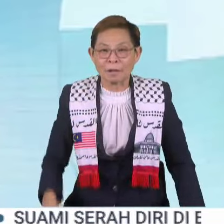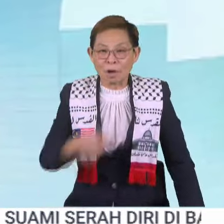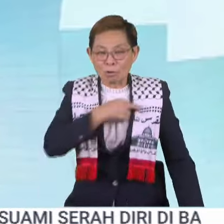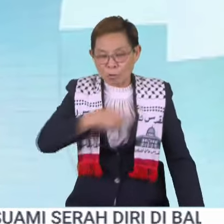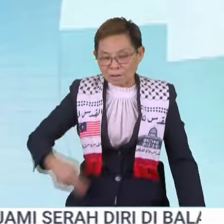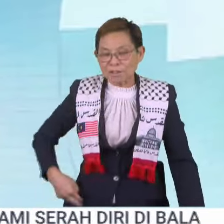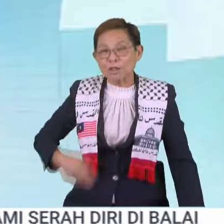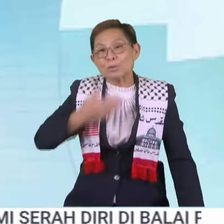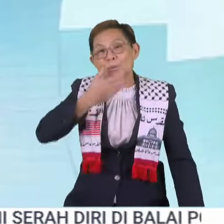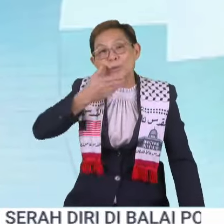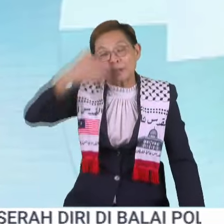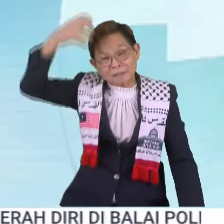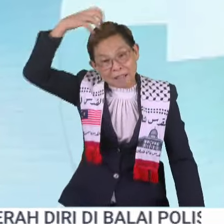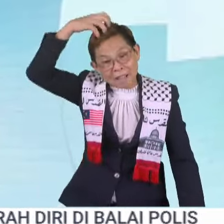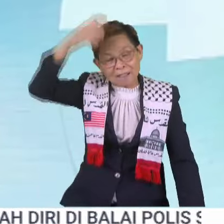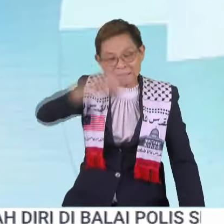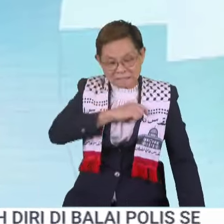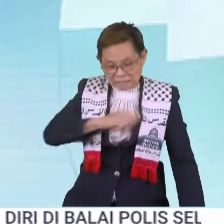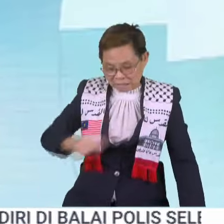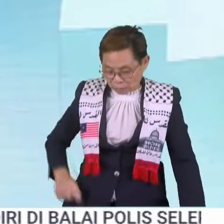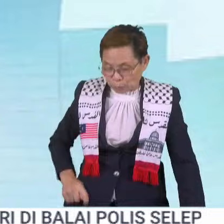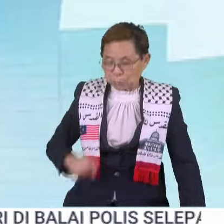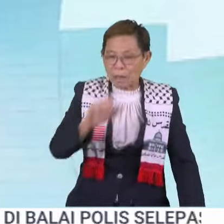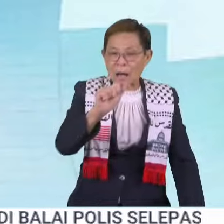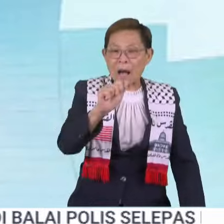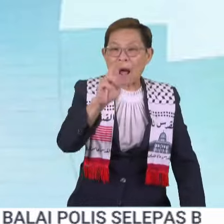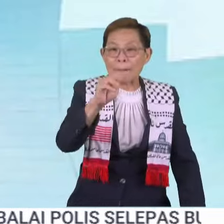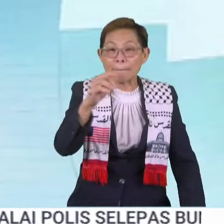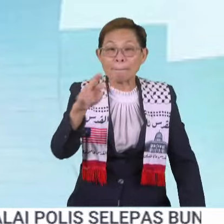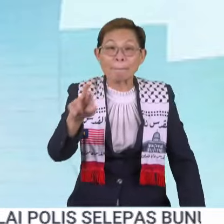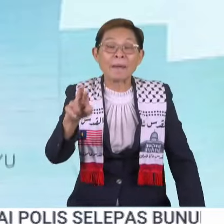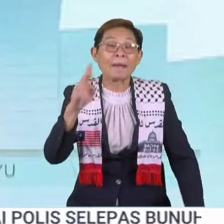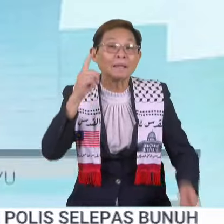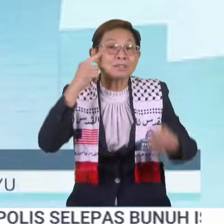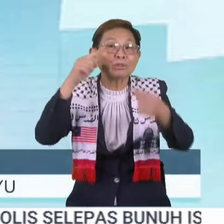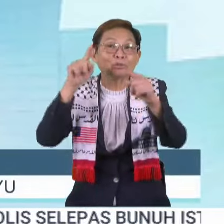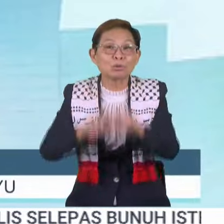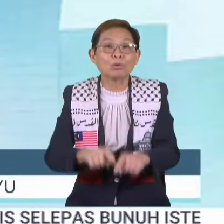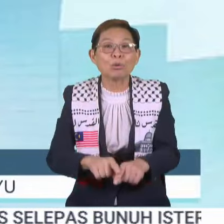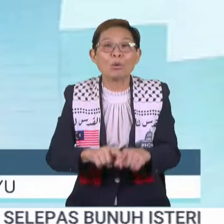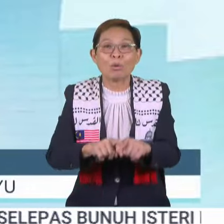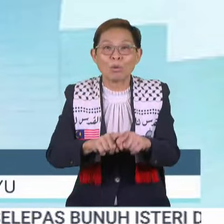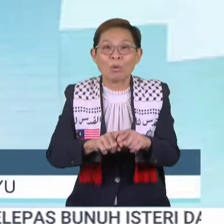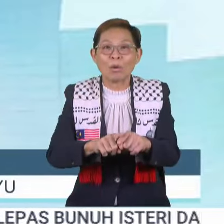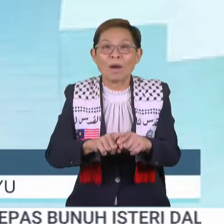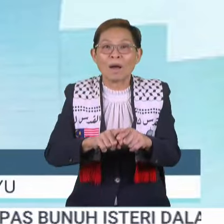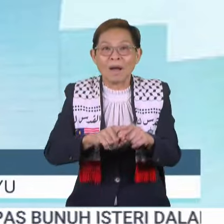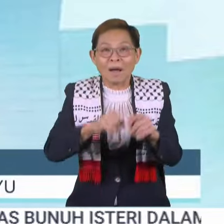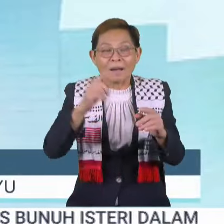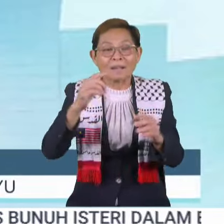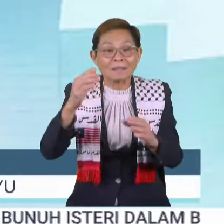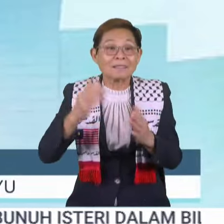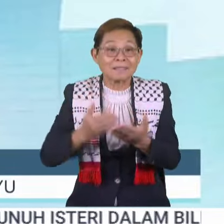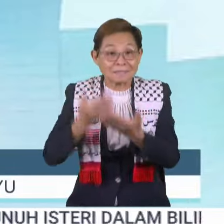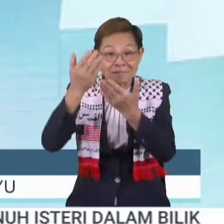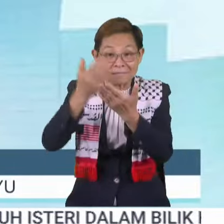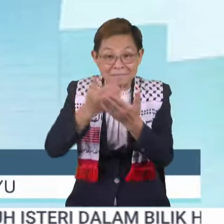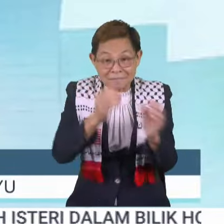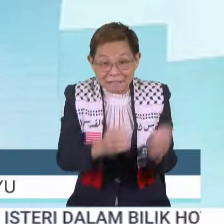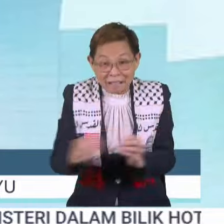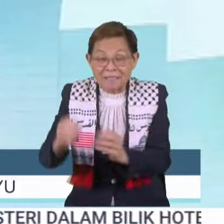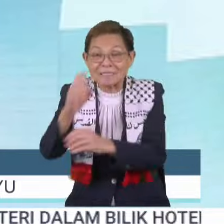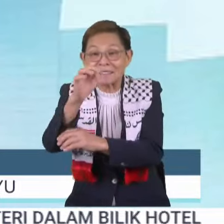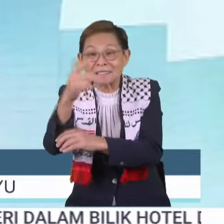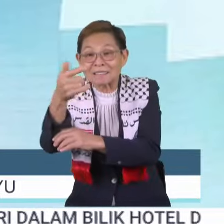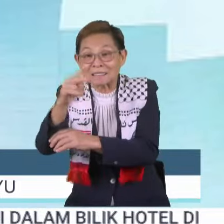Raja Muda Selangor Tengku Amir Shah berkenan ke program Gagasan Rumpun Selangor Daerah Petaling di Serdang.